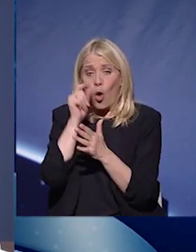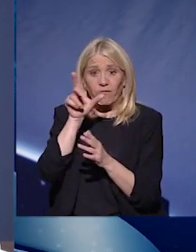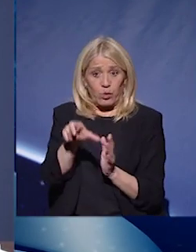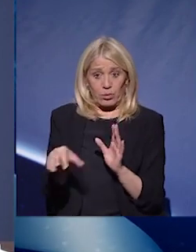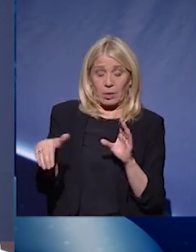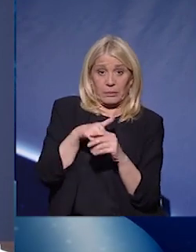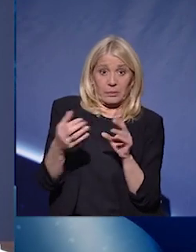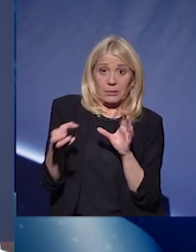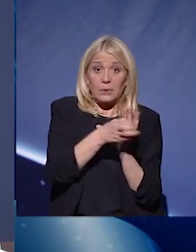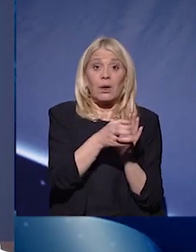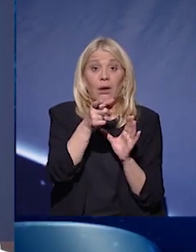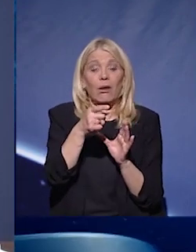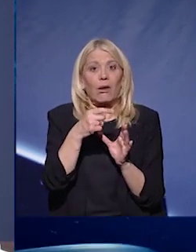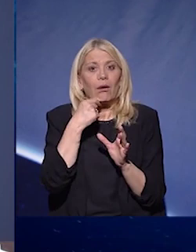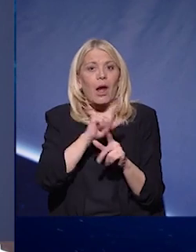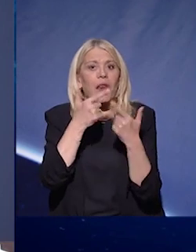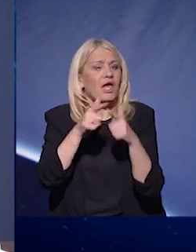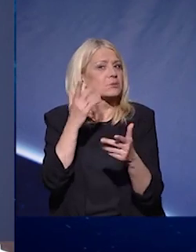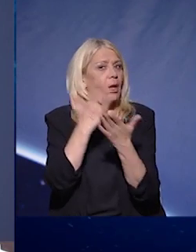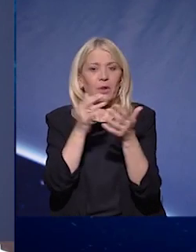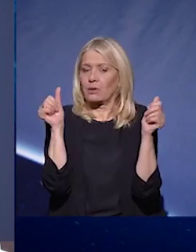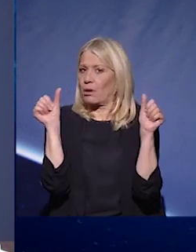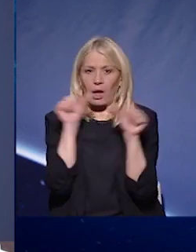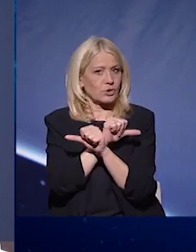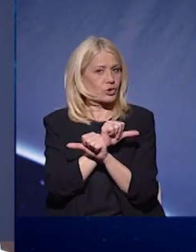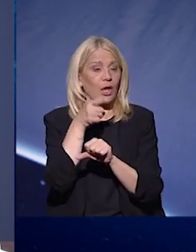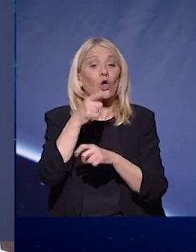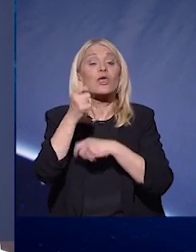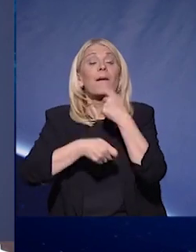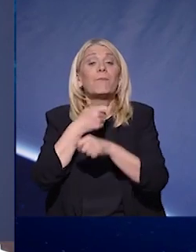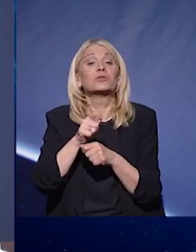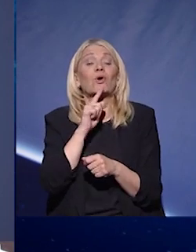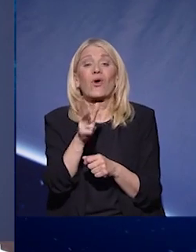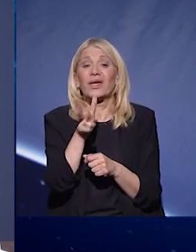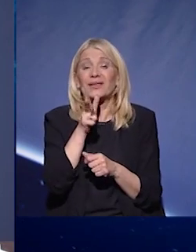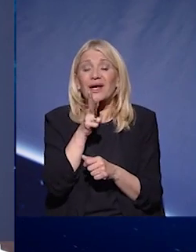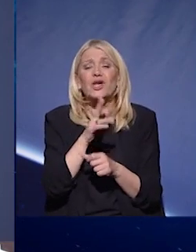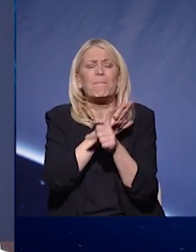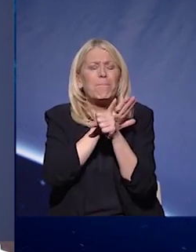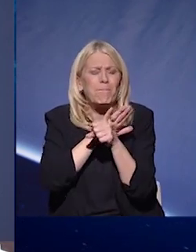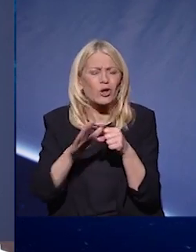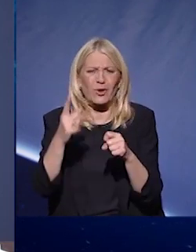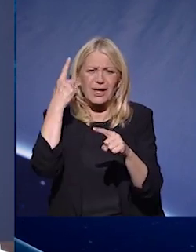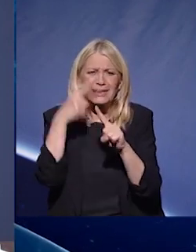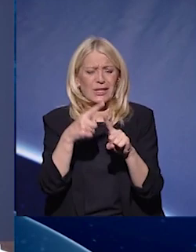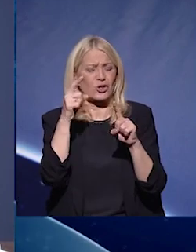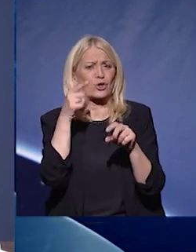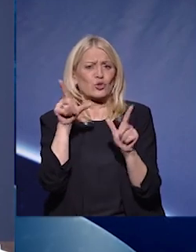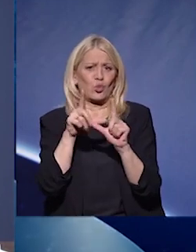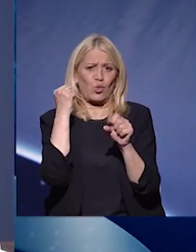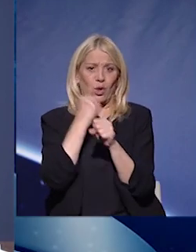nešto, znači tu ne sme biti greške. To je takav posao koji zahteva potpunu preciznost u